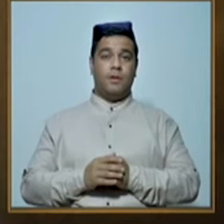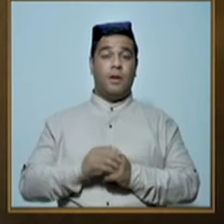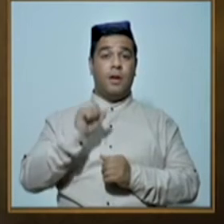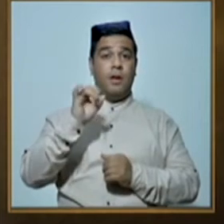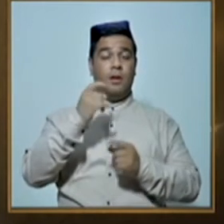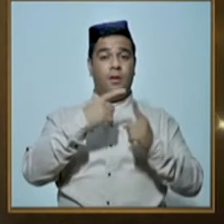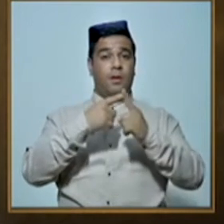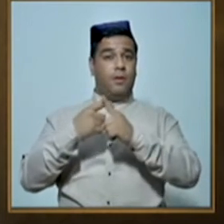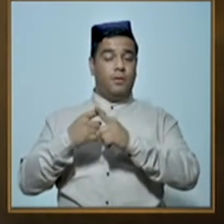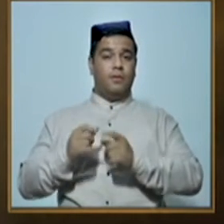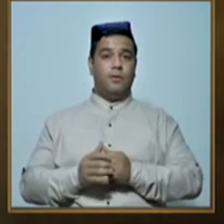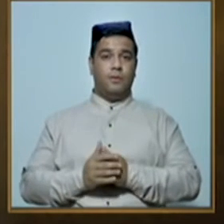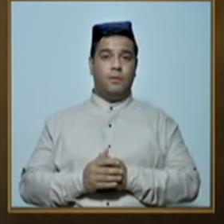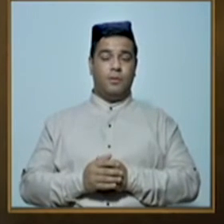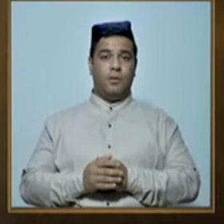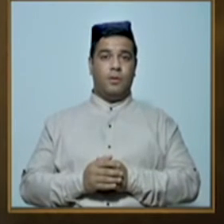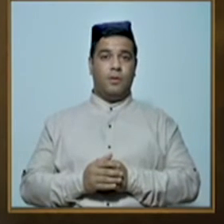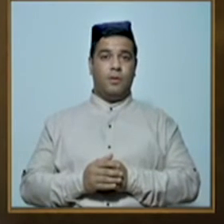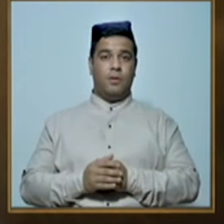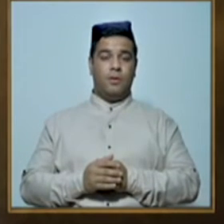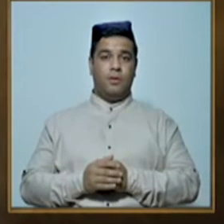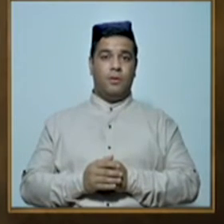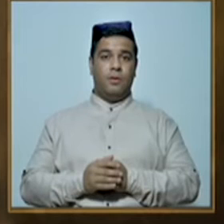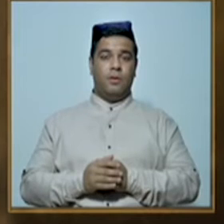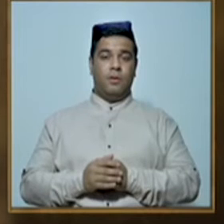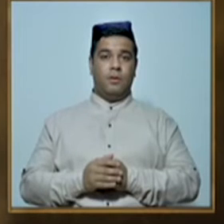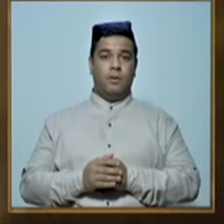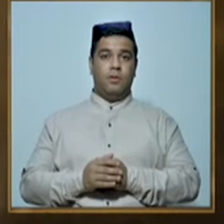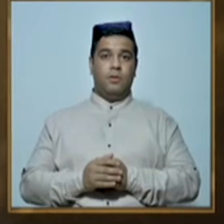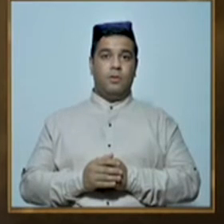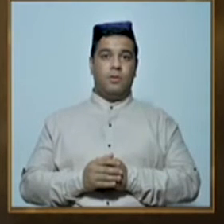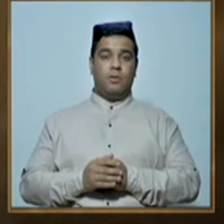fa a'jabathu jummatuhu va burdahu